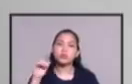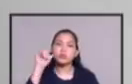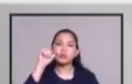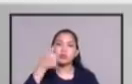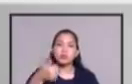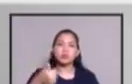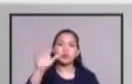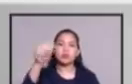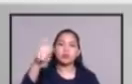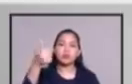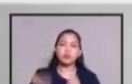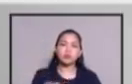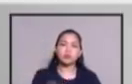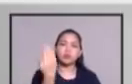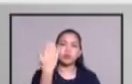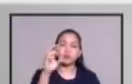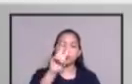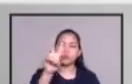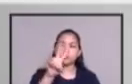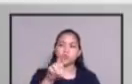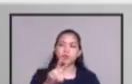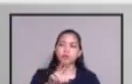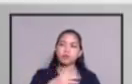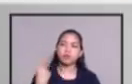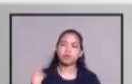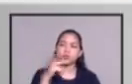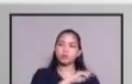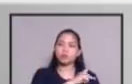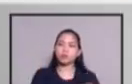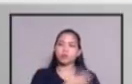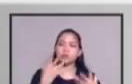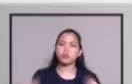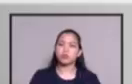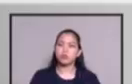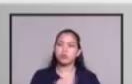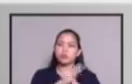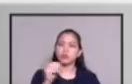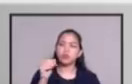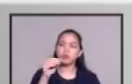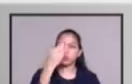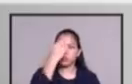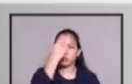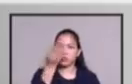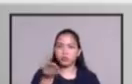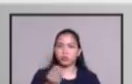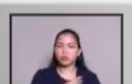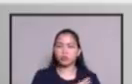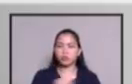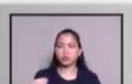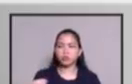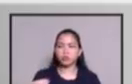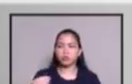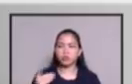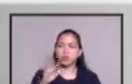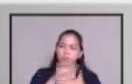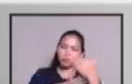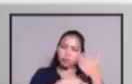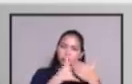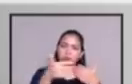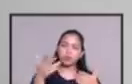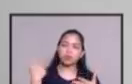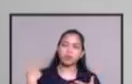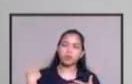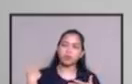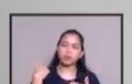alas 10 ng umaga hanggang alas 2 ng hapon, magkakaroon ng power interruption sa bahagi ng Giginto sa Bulacan. Merong maintenance schedule rin sa